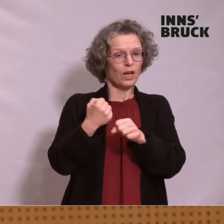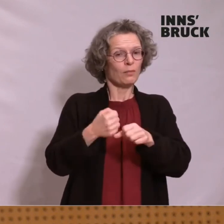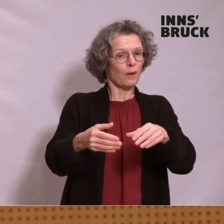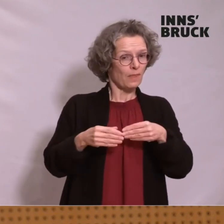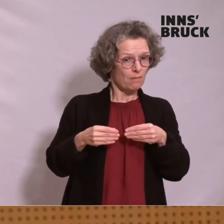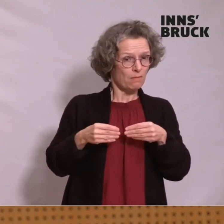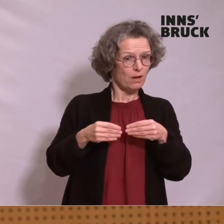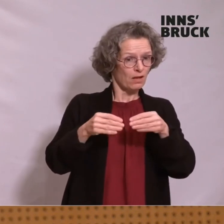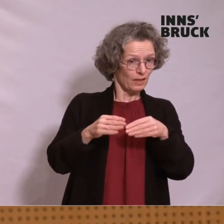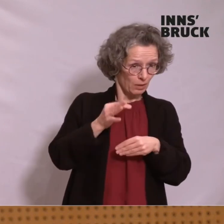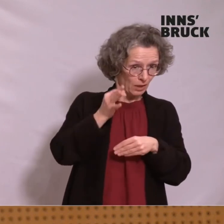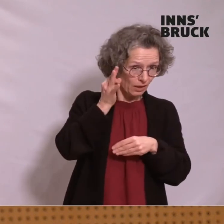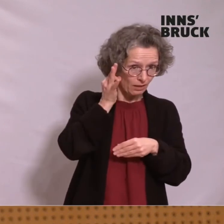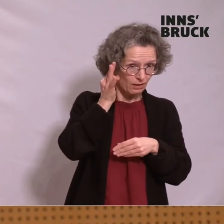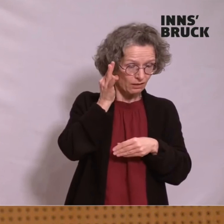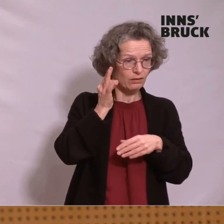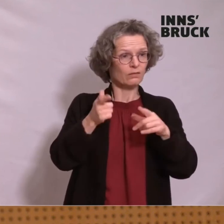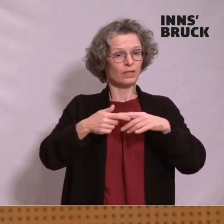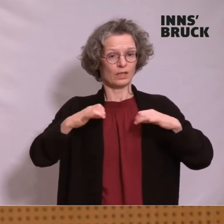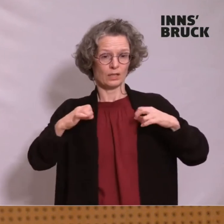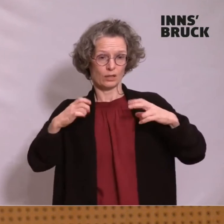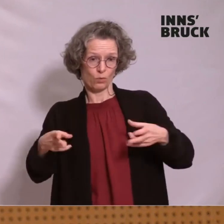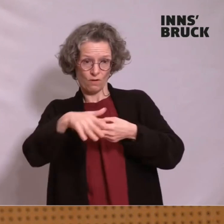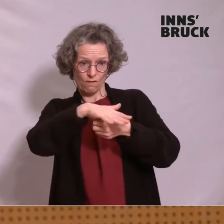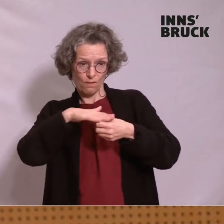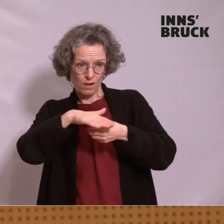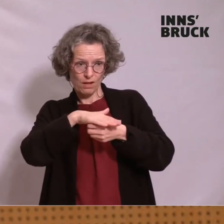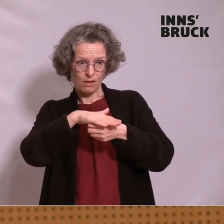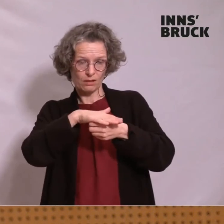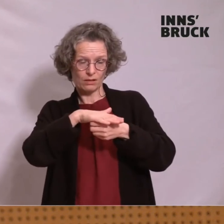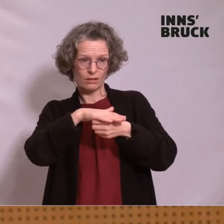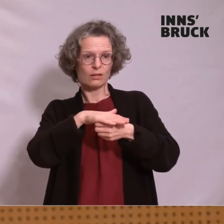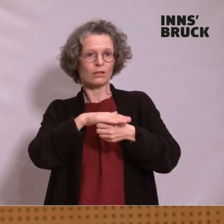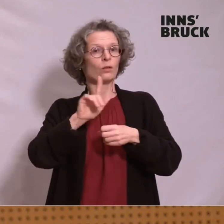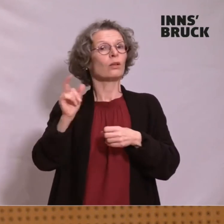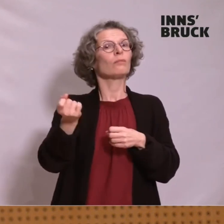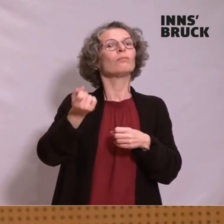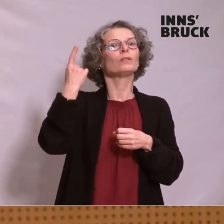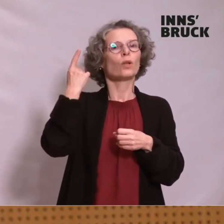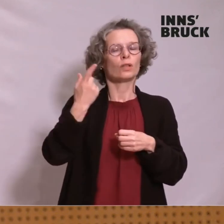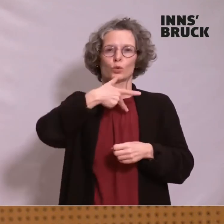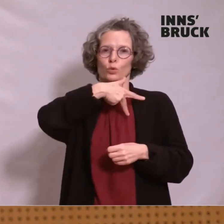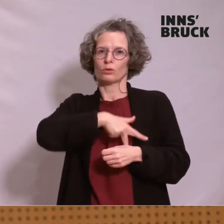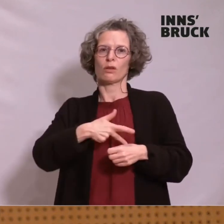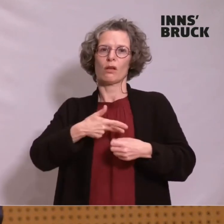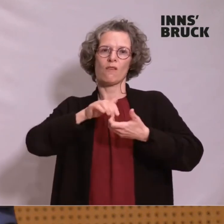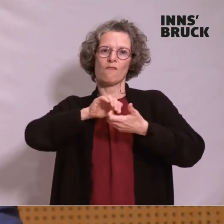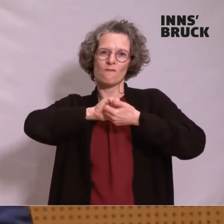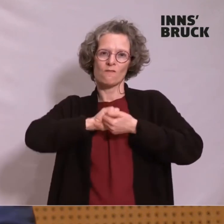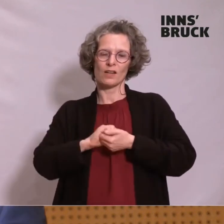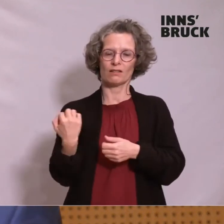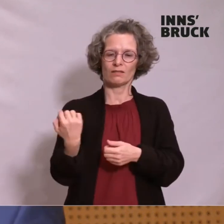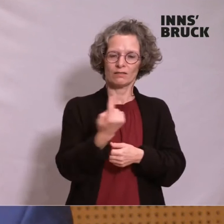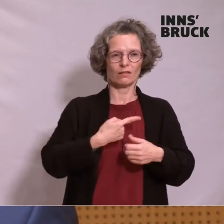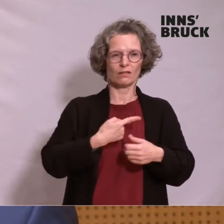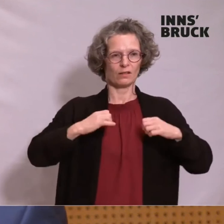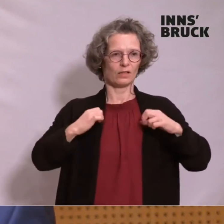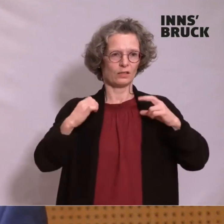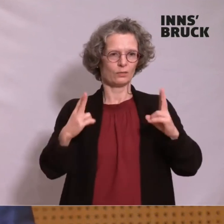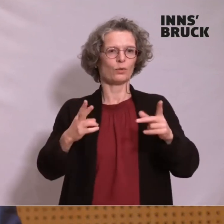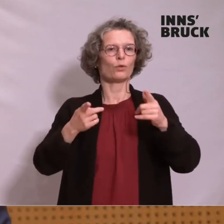Arbeitnehmer, für die Innsbrucker Familien und besonders um den sozialen Frieden in unserer Landeshauptstadt und im